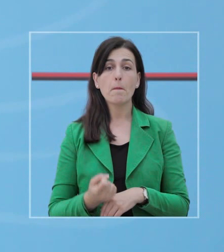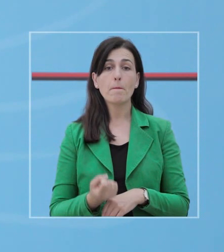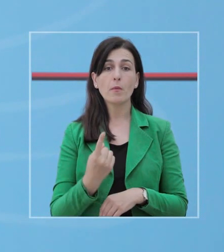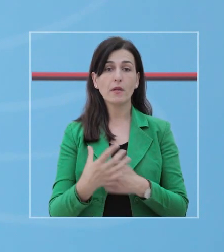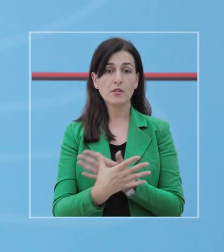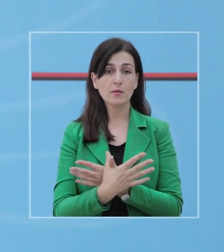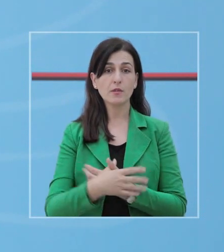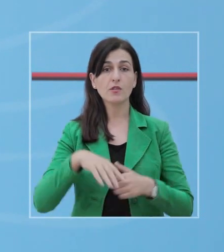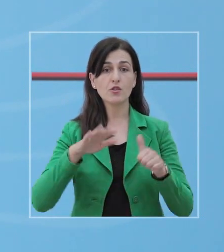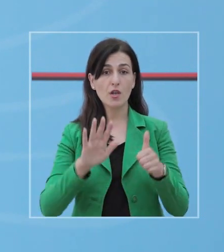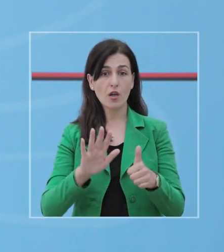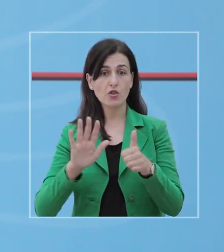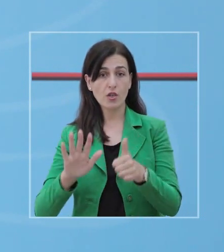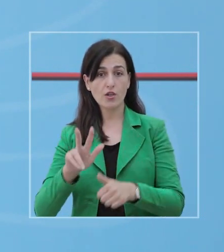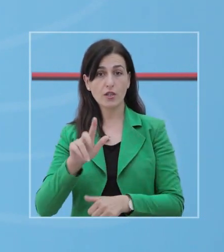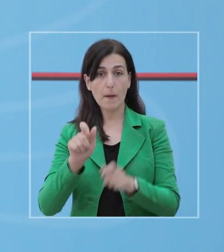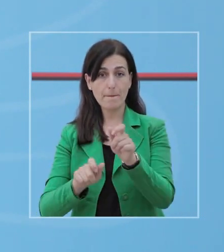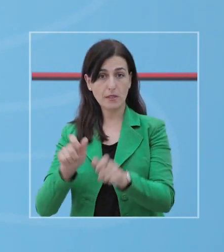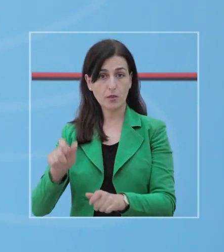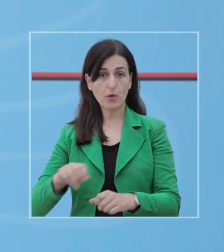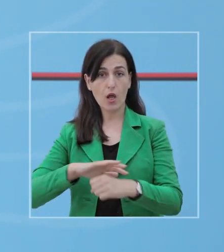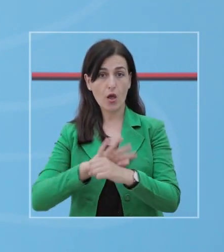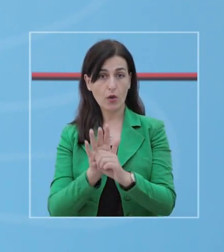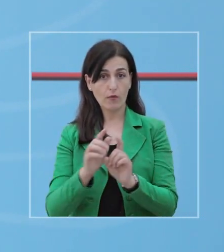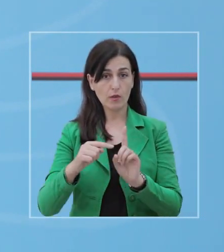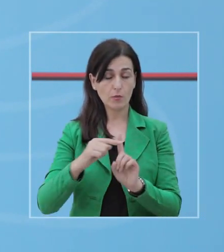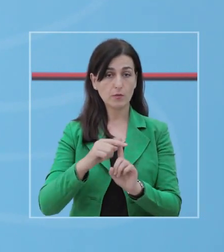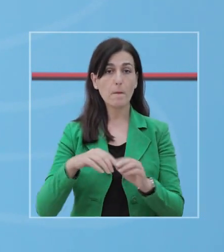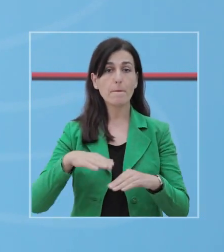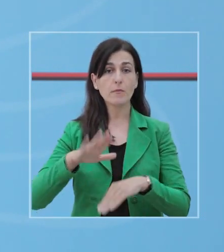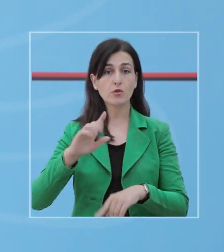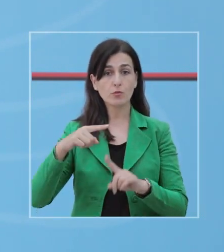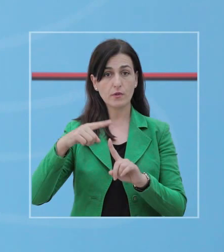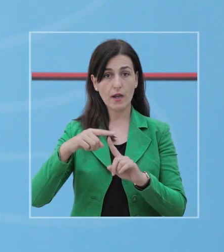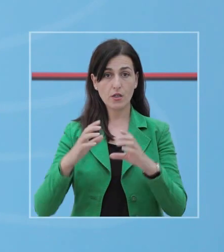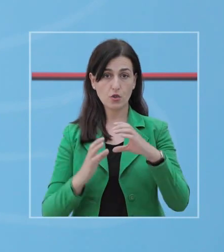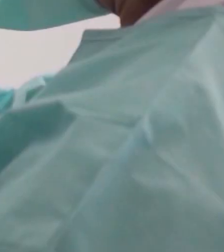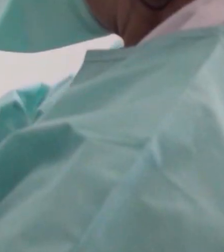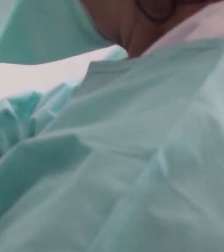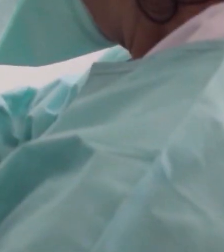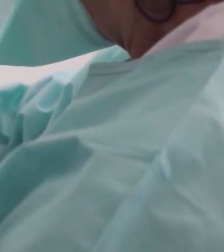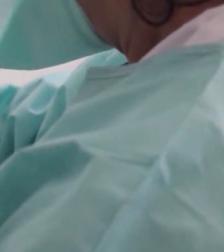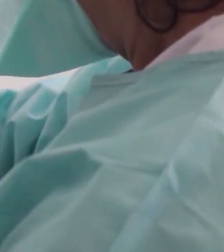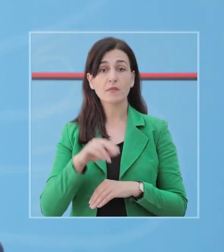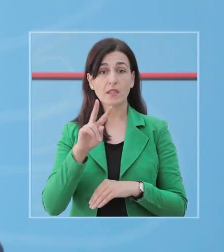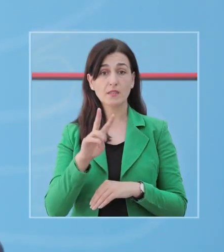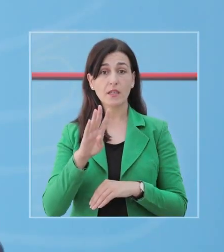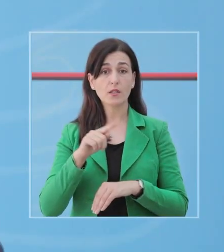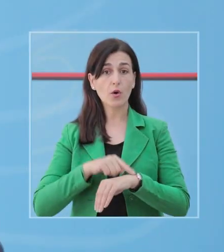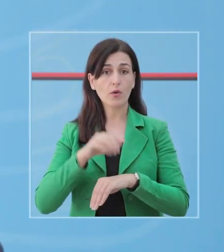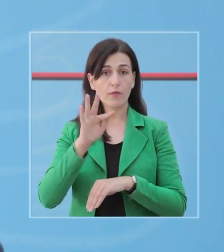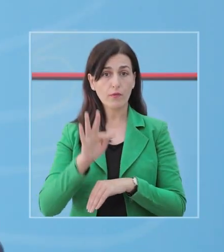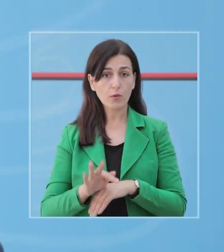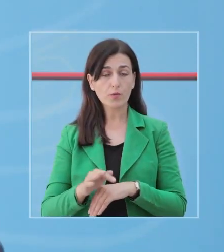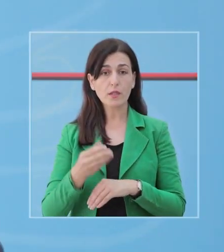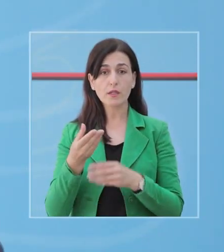aktualisht 663 persona aktiv me COVID-19, krujësisht në Tiran, Shkodër dhe Kruj. Gjatë 24 orve të